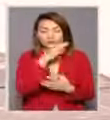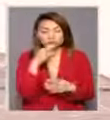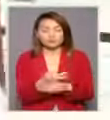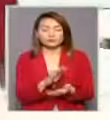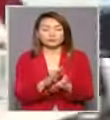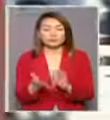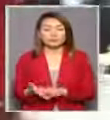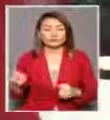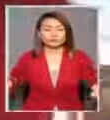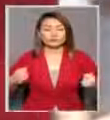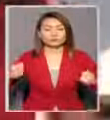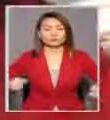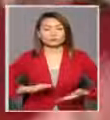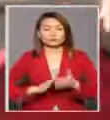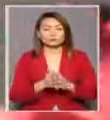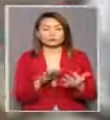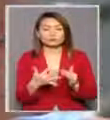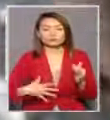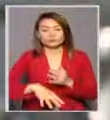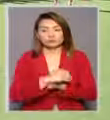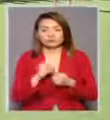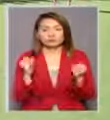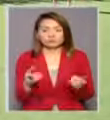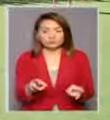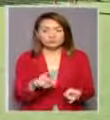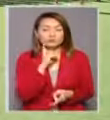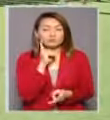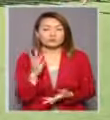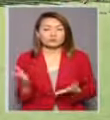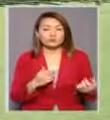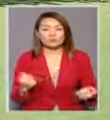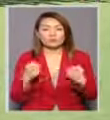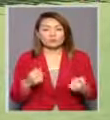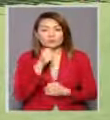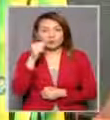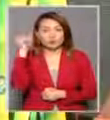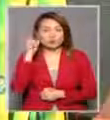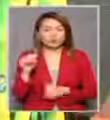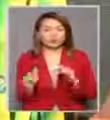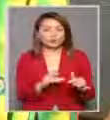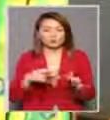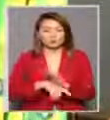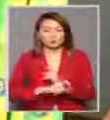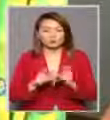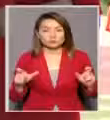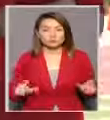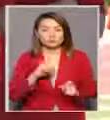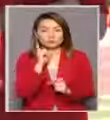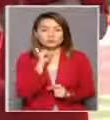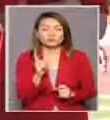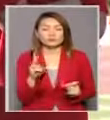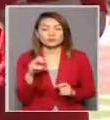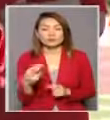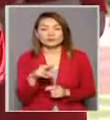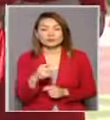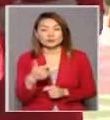за организацию спортивных мероприятий и секций. Для привлечения молодежи к спорту в прошлом году проводились внутришкольные и студенческие